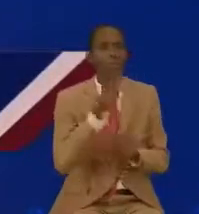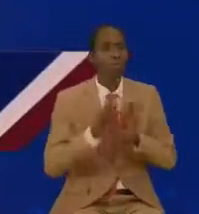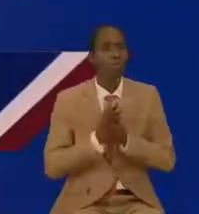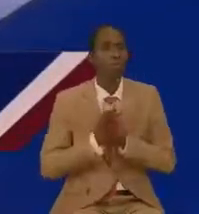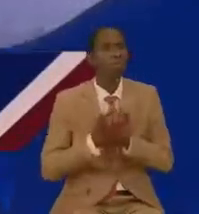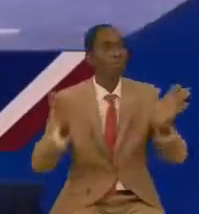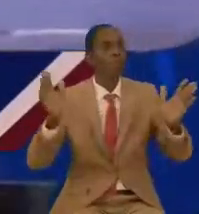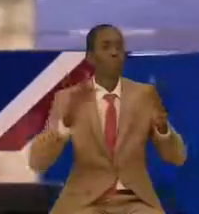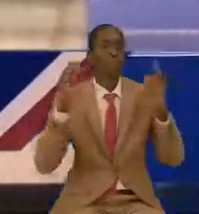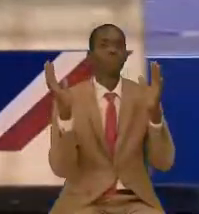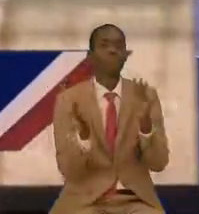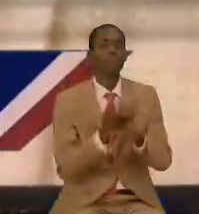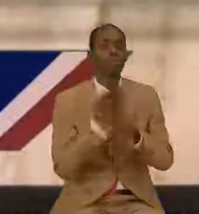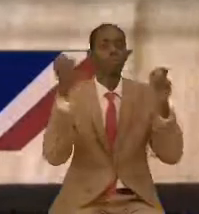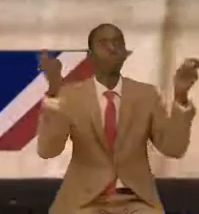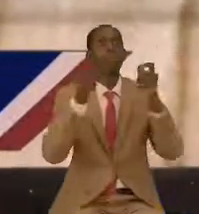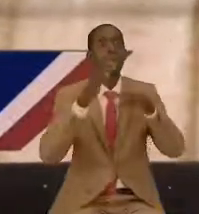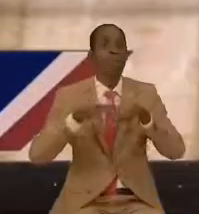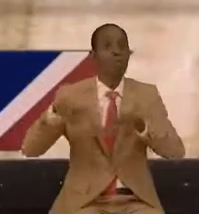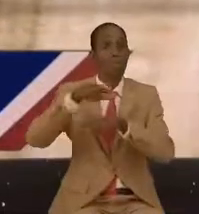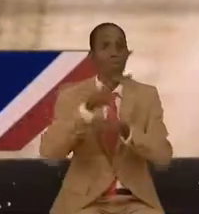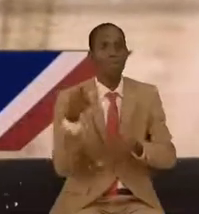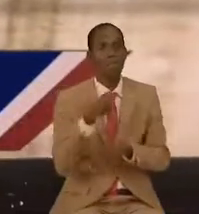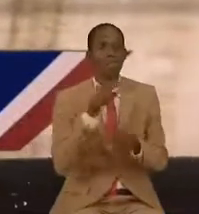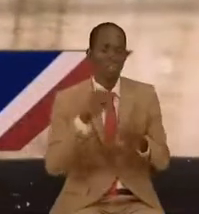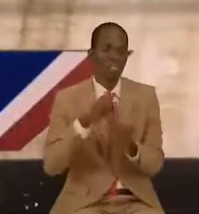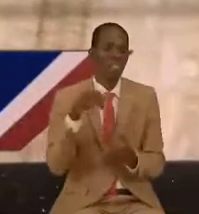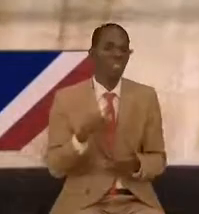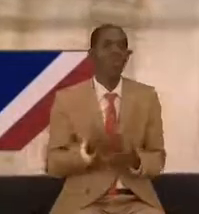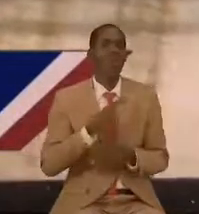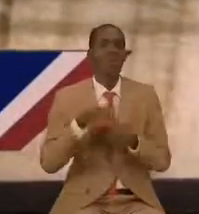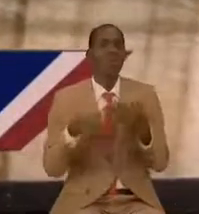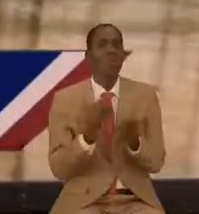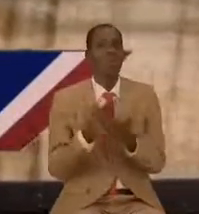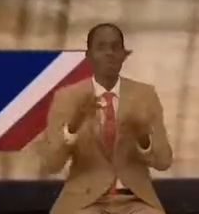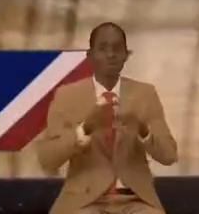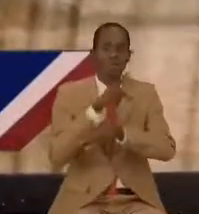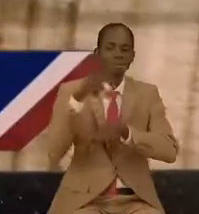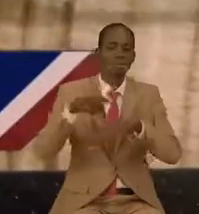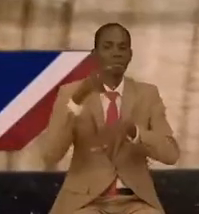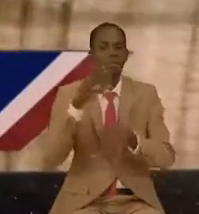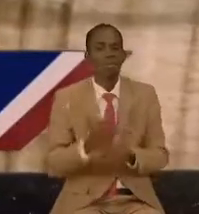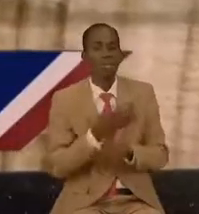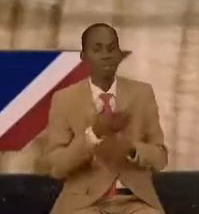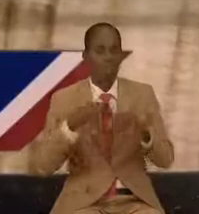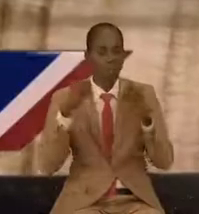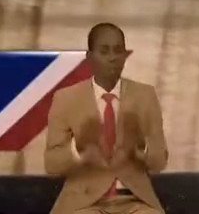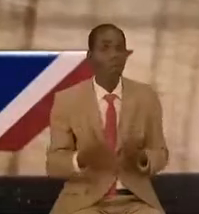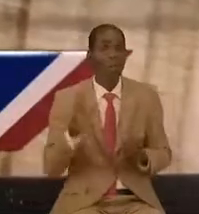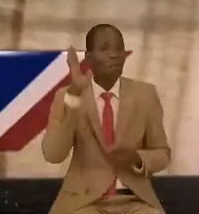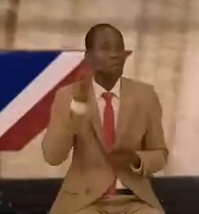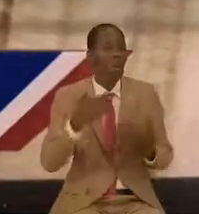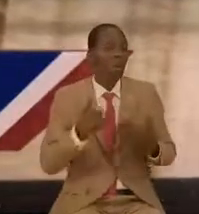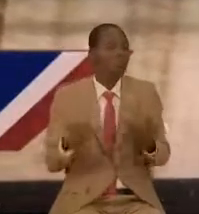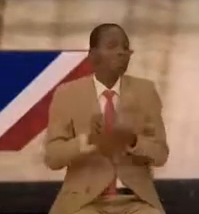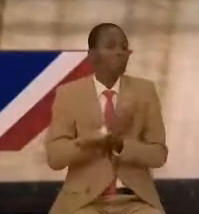spectacle en triomphant d'elles par la croix. Toutes ces dominations et autorités